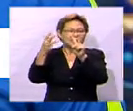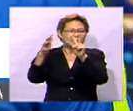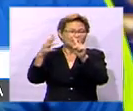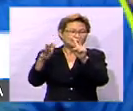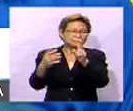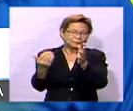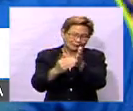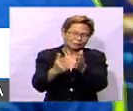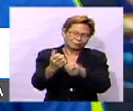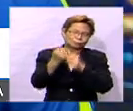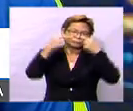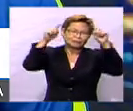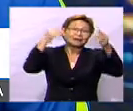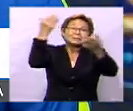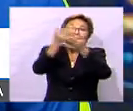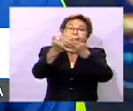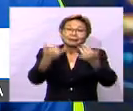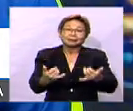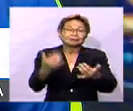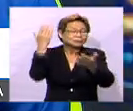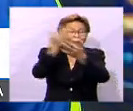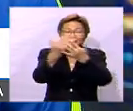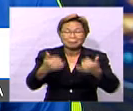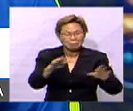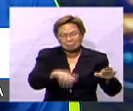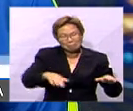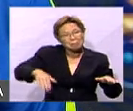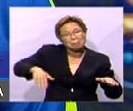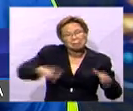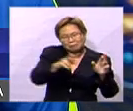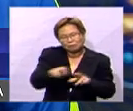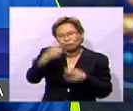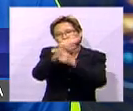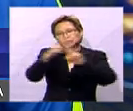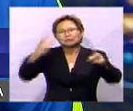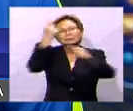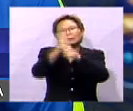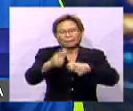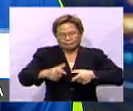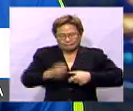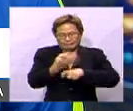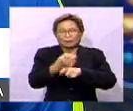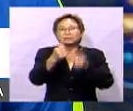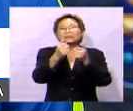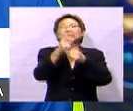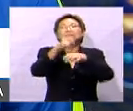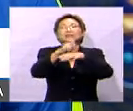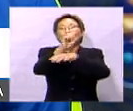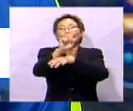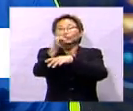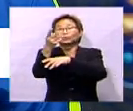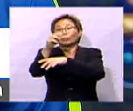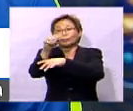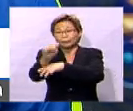Setakat ni kita belum ada perancangan yang rapi lah untuk persiapan untuk mengekalkan emas di Sukma lah. Kan, cuma kita